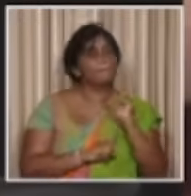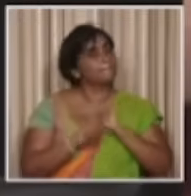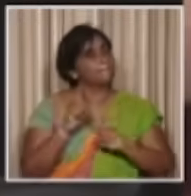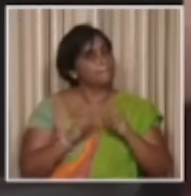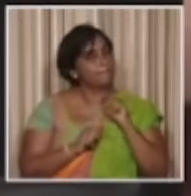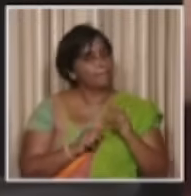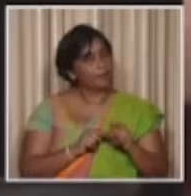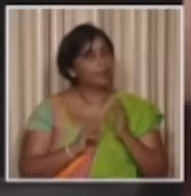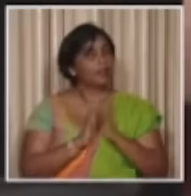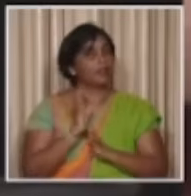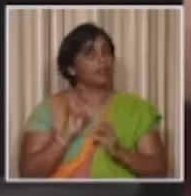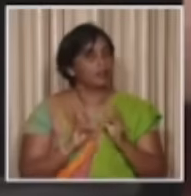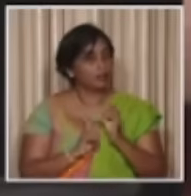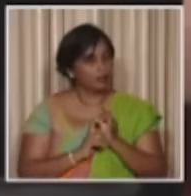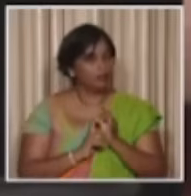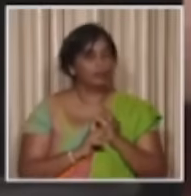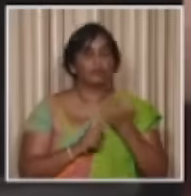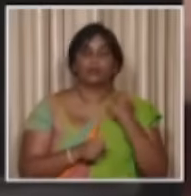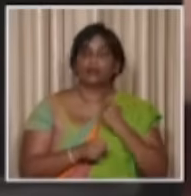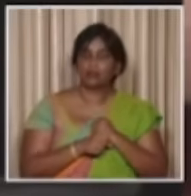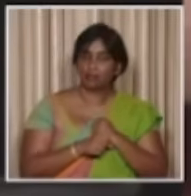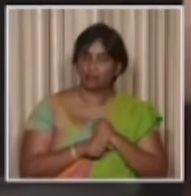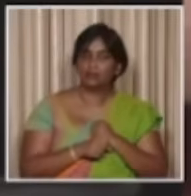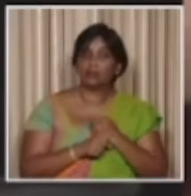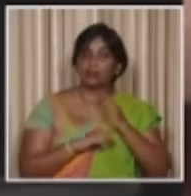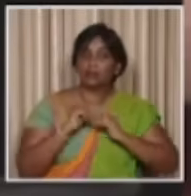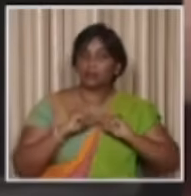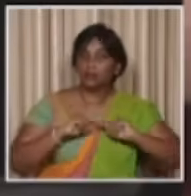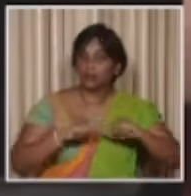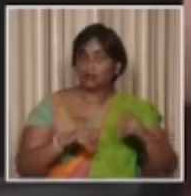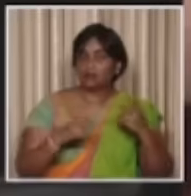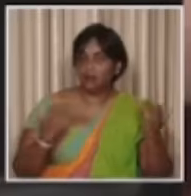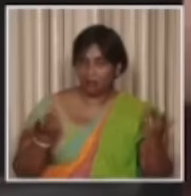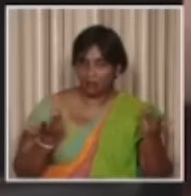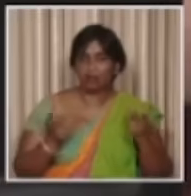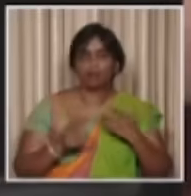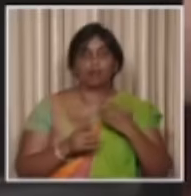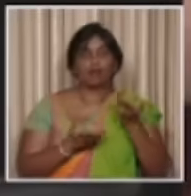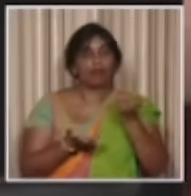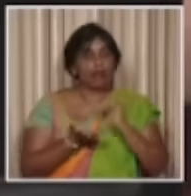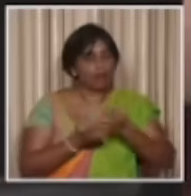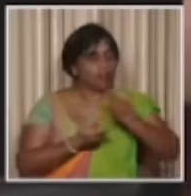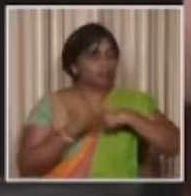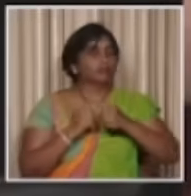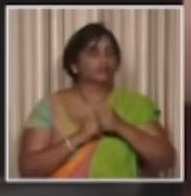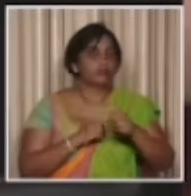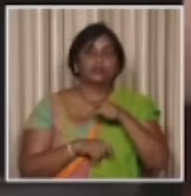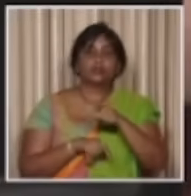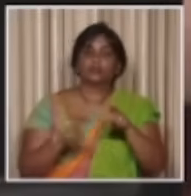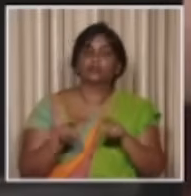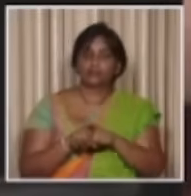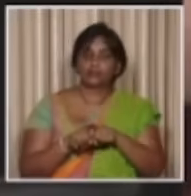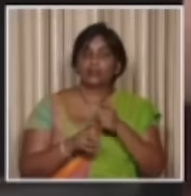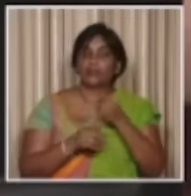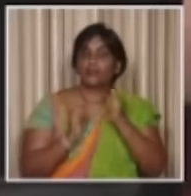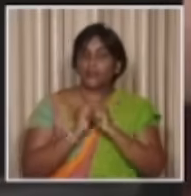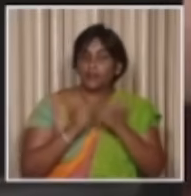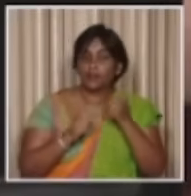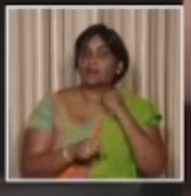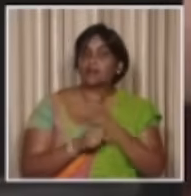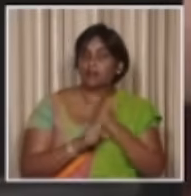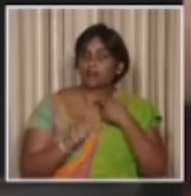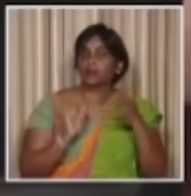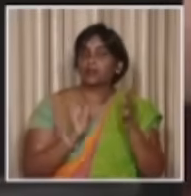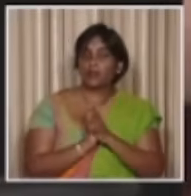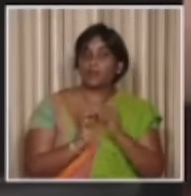පාර්ලිමේන්තුව ඇමතිවරු එහෙමනම් ආණ්ඩුව ඒවා ක්‍රියාත්මක කරන්නේ නැත්නම් ආයි රිපීට් කරන්න වෙයි. එහෙනම් මේ වැඩබැරි ආණ්ඩුවත්